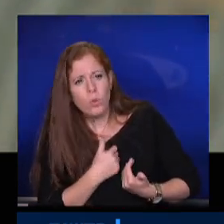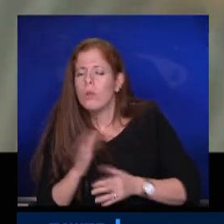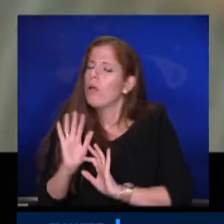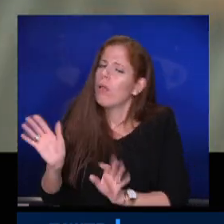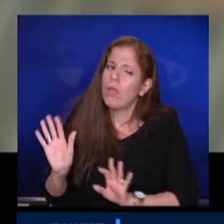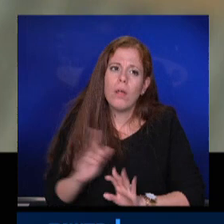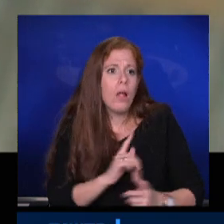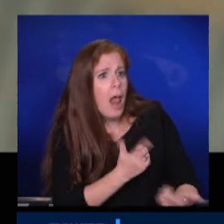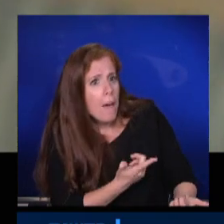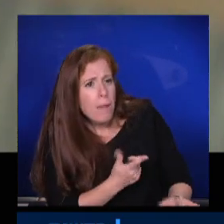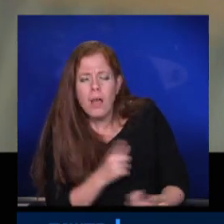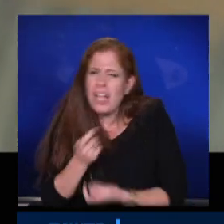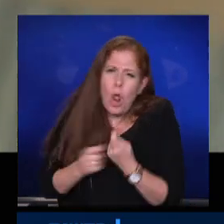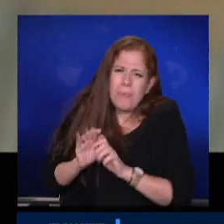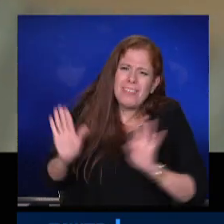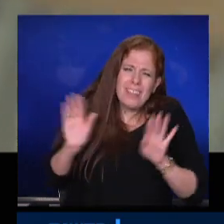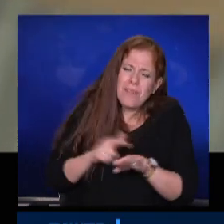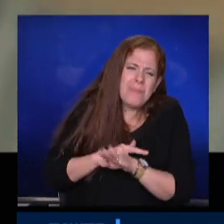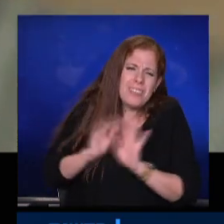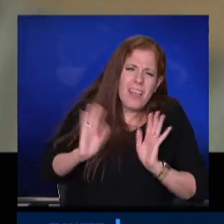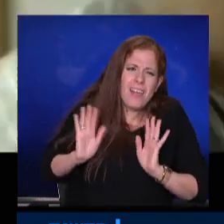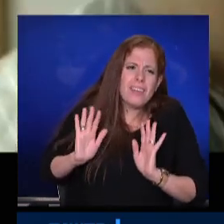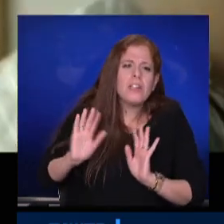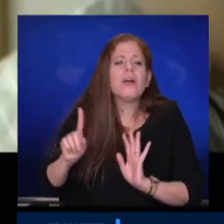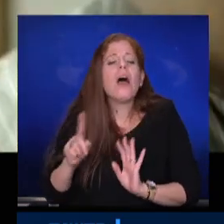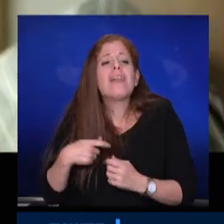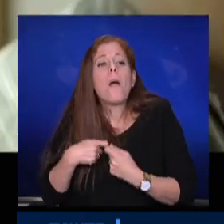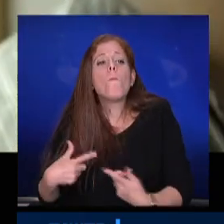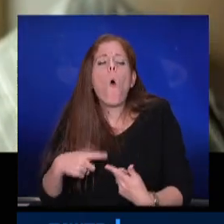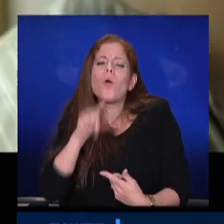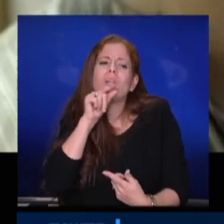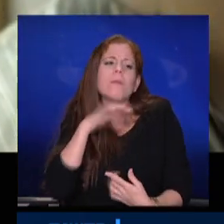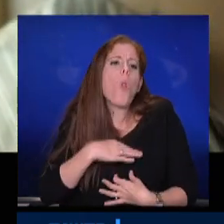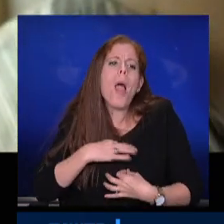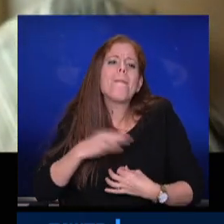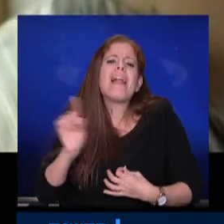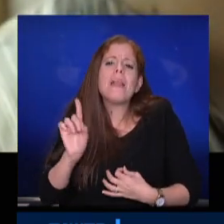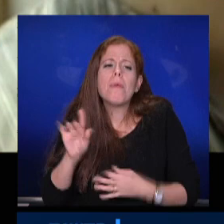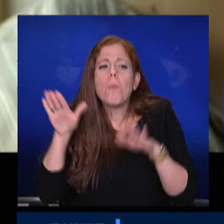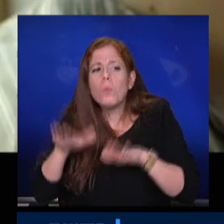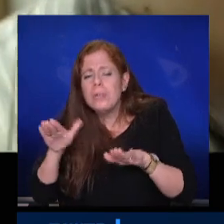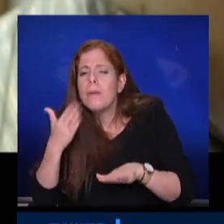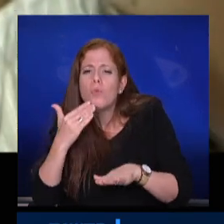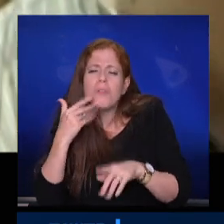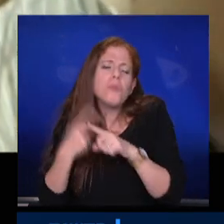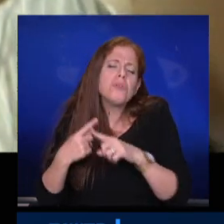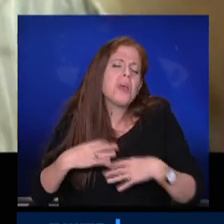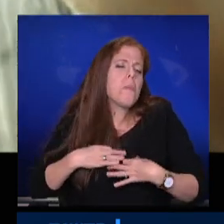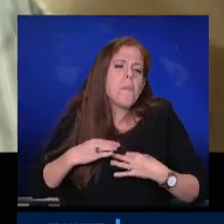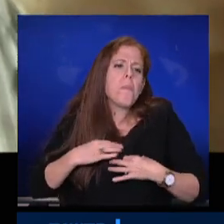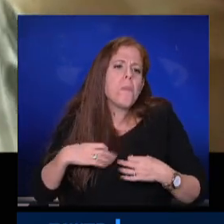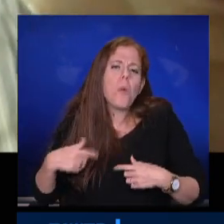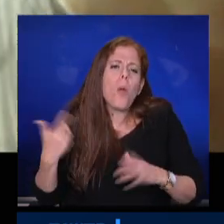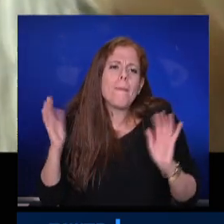אני קטיסה? אני מה אשתרל בי אליי לחקיית. אני בס אביעתו. ומה ההמני אלא מסלמין ולא יהוד ולא נסערה. הם יחיים מיליון